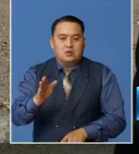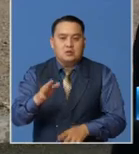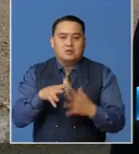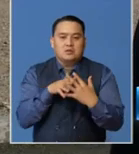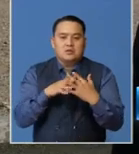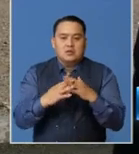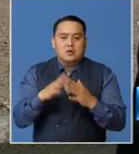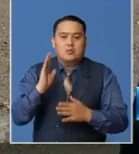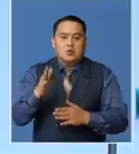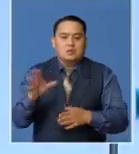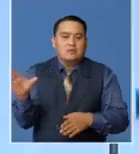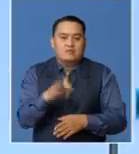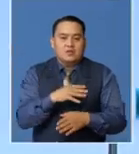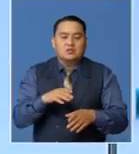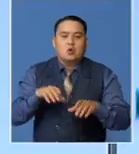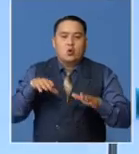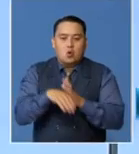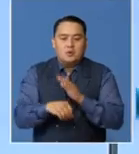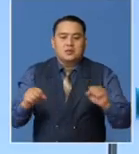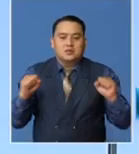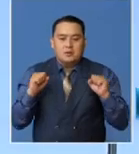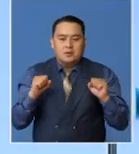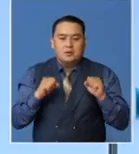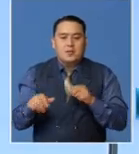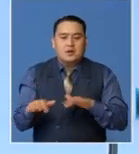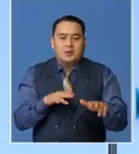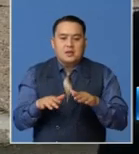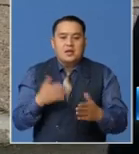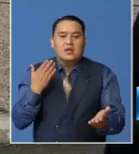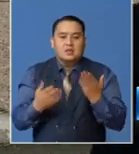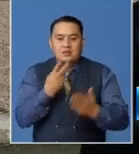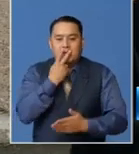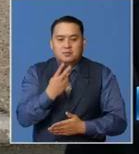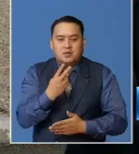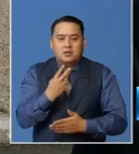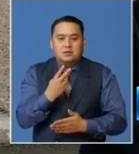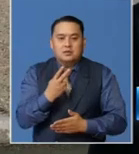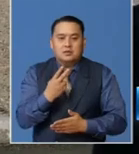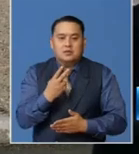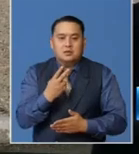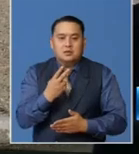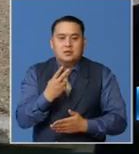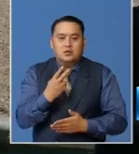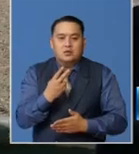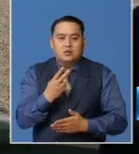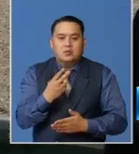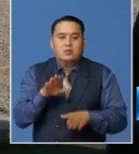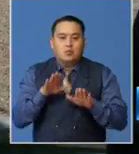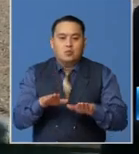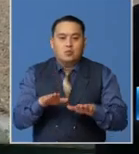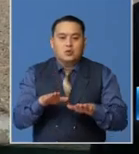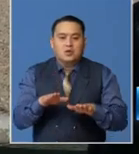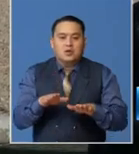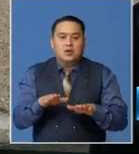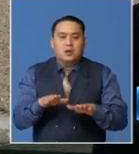болты будет весь комплекс спортивных мероприятий если посмотреть вот саня меня у google там быть расположен фоп